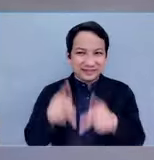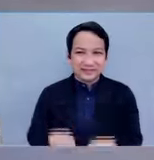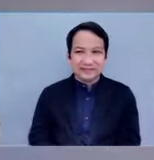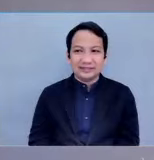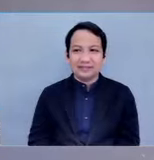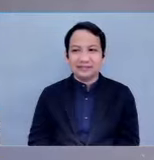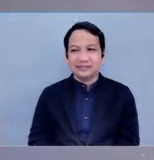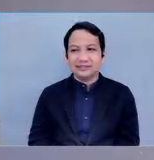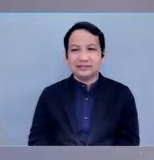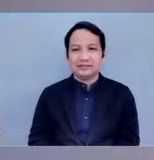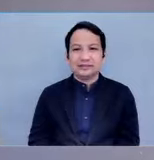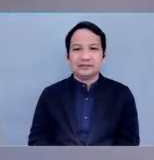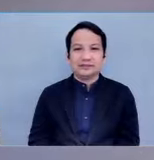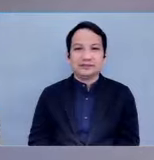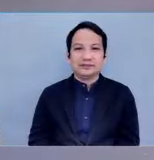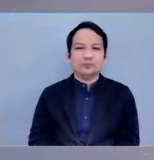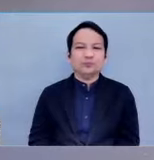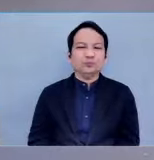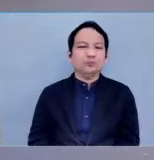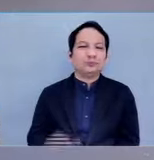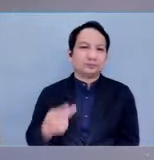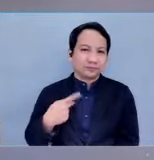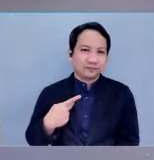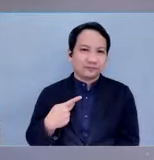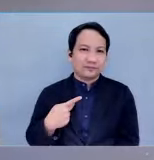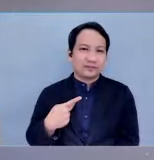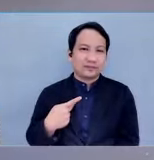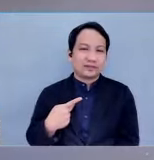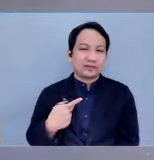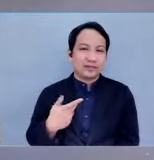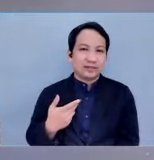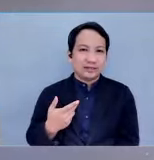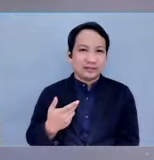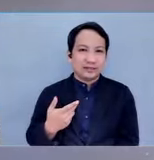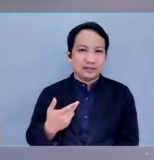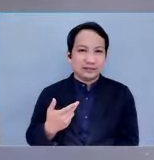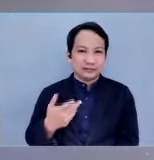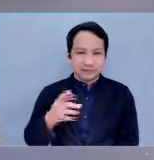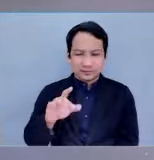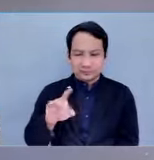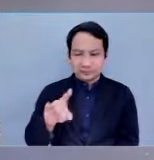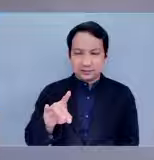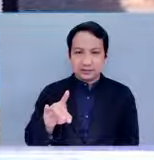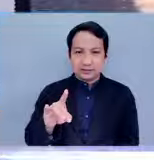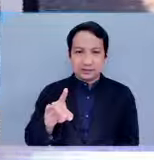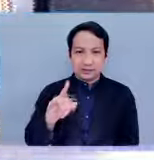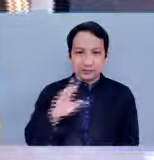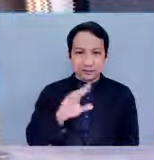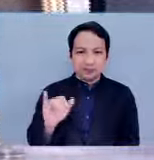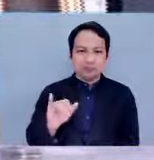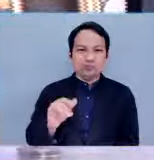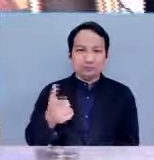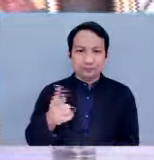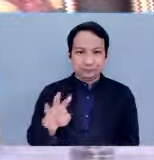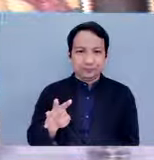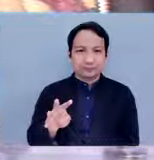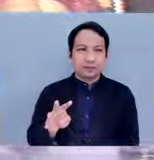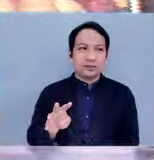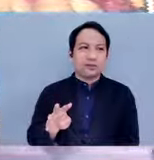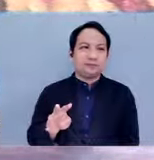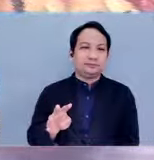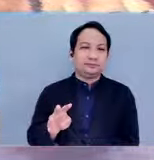Yeah, actually, meron pa akong samples dito sa harap. Actually, the bigger sizes po. That's 18 by 24 size. Yun yeah, yung nasa baba po. So, actually,